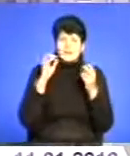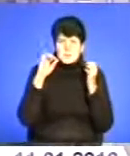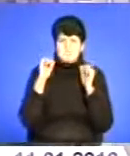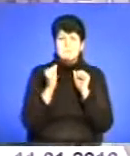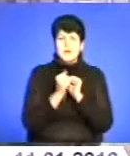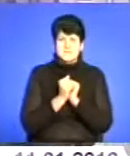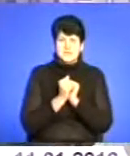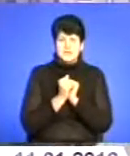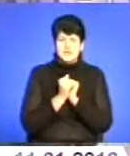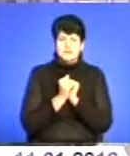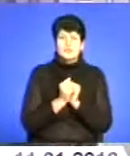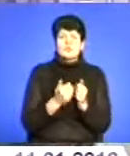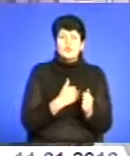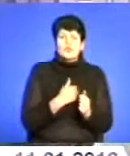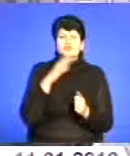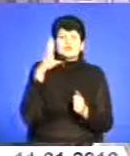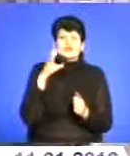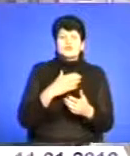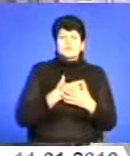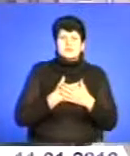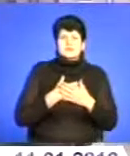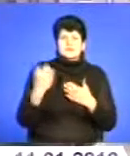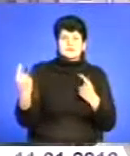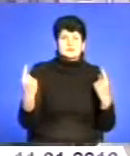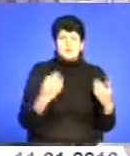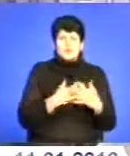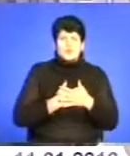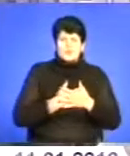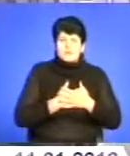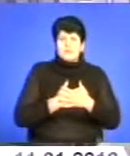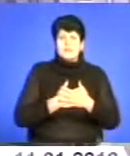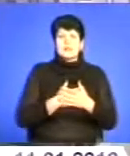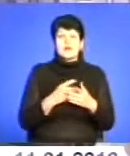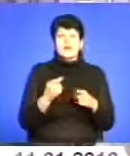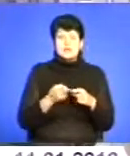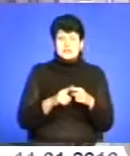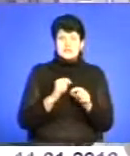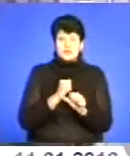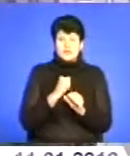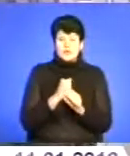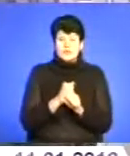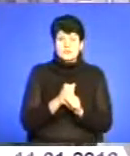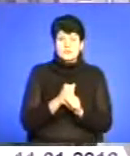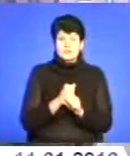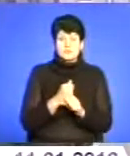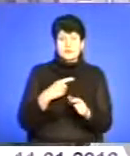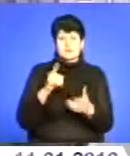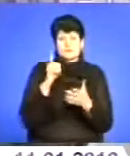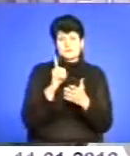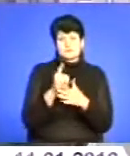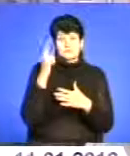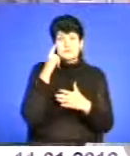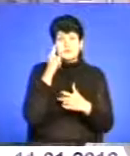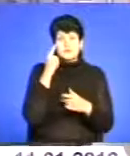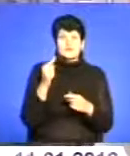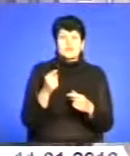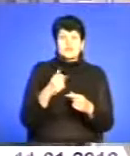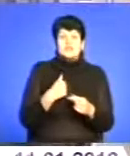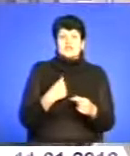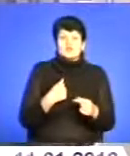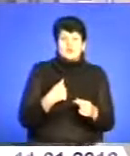справді, знаєте, ми всі хочемо, щоб нас любили, щоб нам дякували, але чи це хтось робить, нас повинно мало обходити. Ми маємо турбуватися про те, щоб